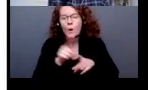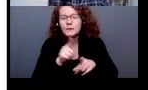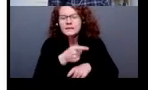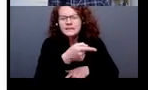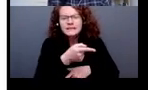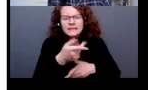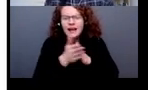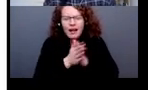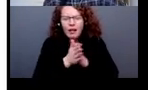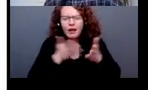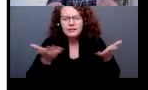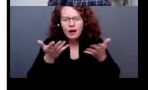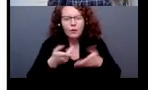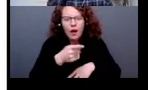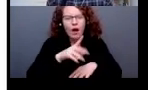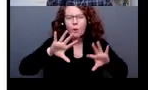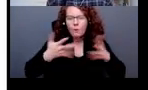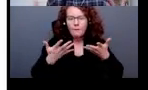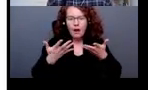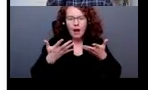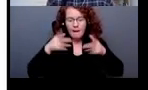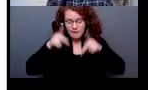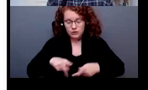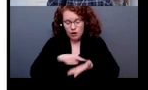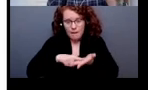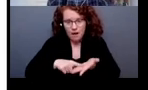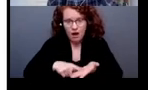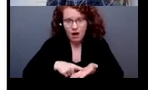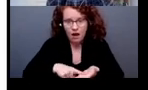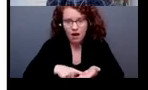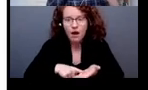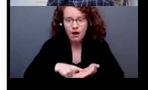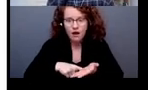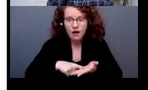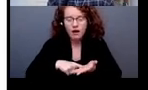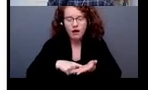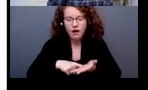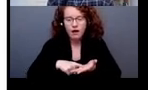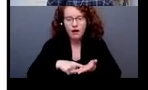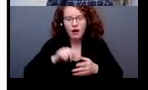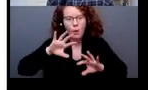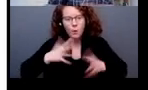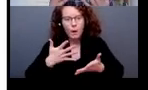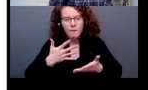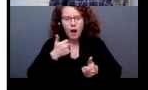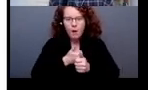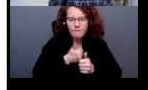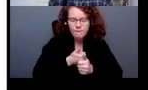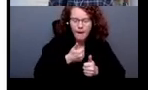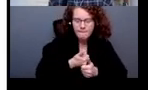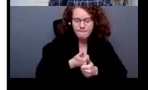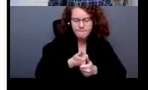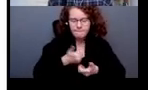comment les personnes qui réparent, qu'on a pu rencontrer, documentent et construisent